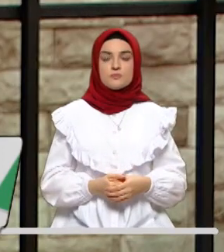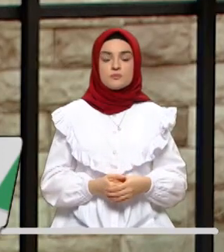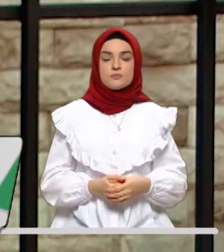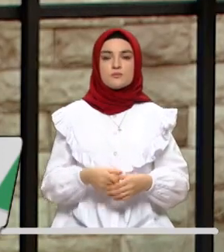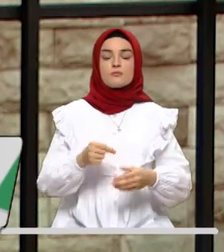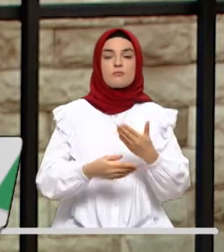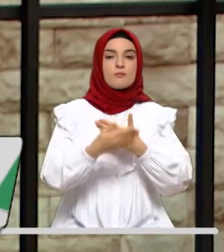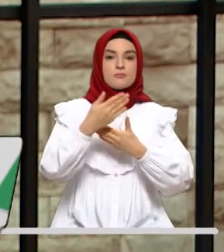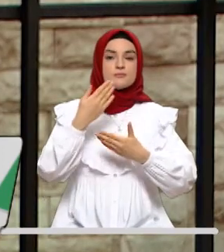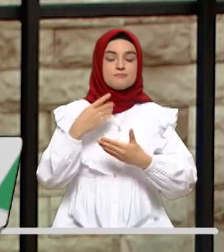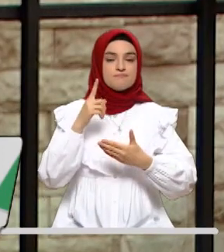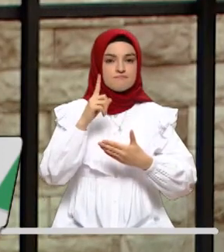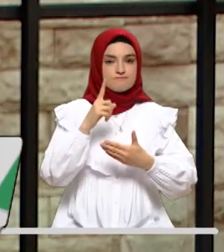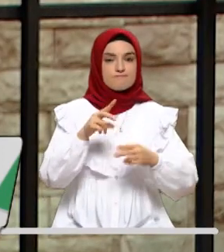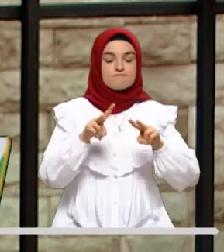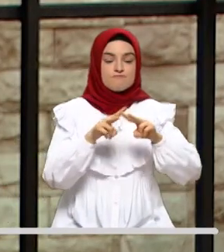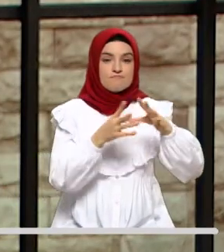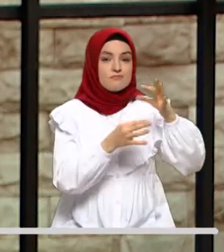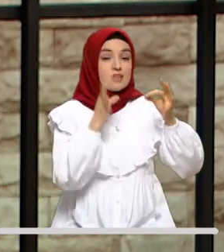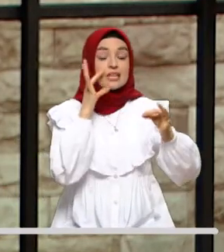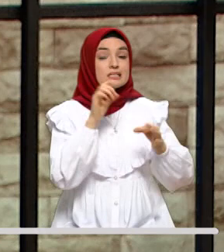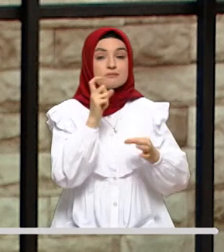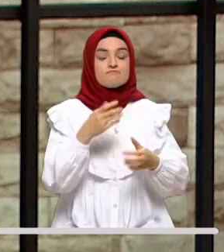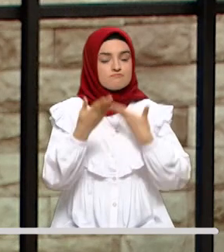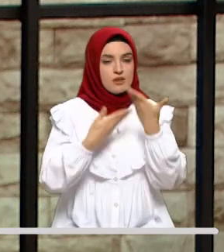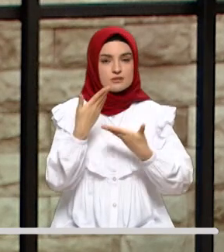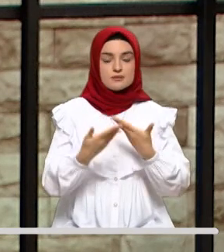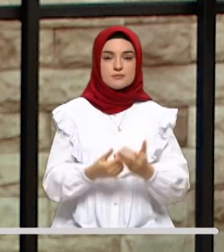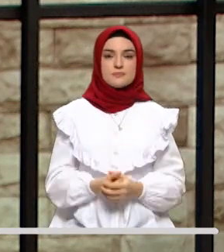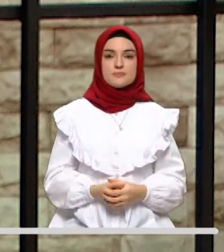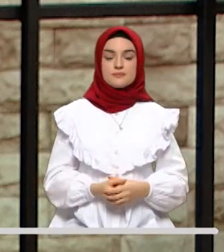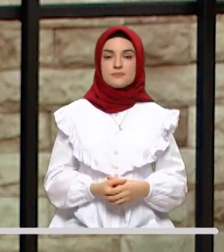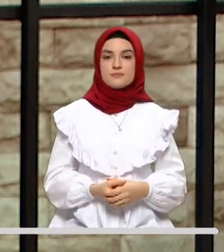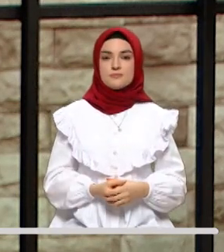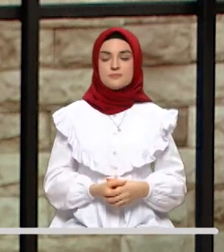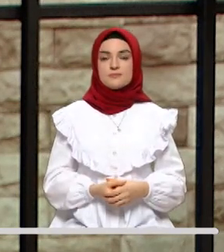bir Mehmet Akif portresi çizelim mi? Lütfen. Kim bu Mehmet Akif? Buyurun. Mehmet Akif